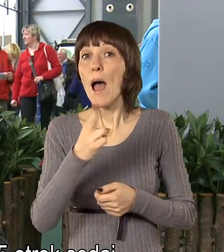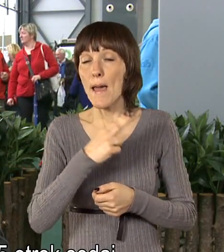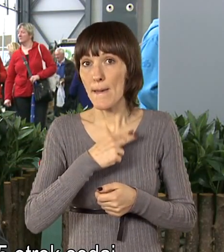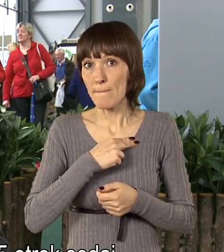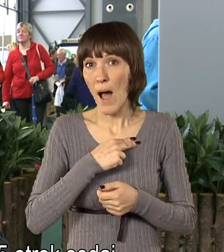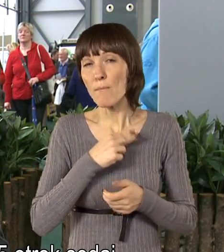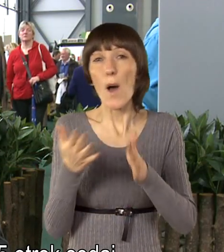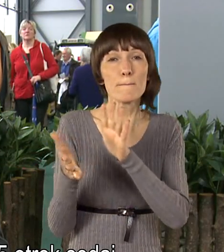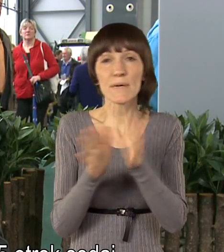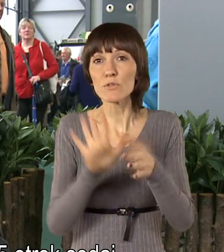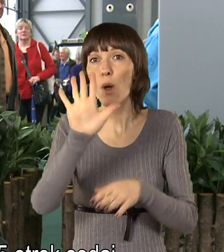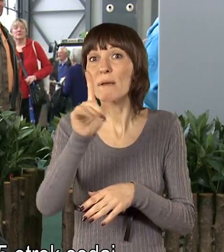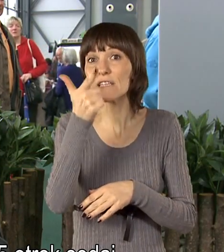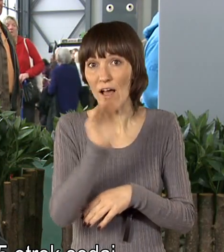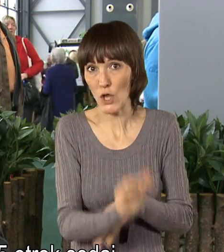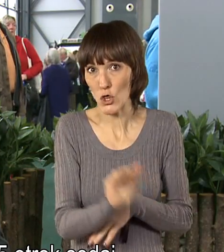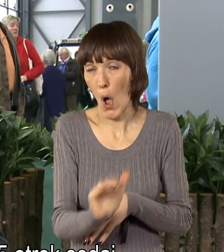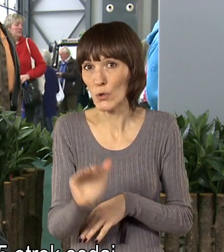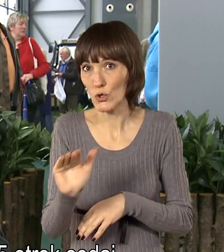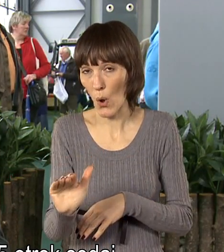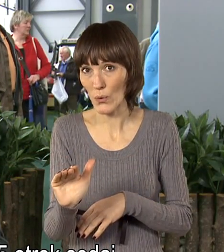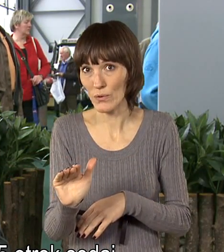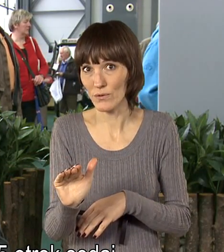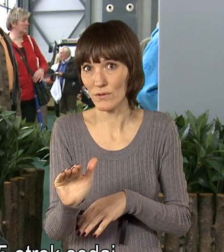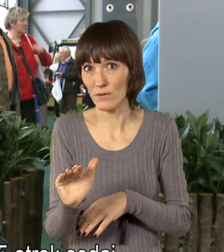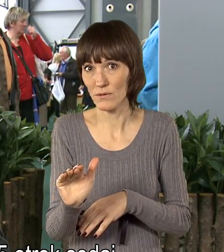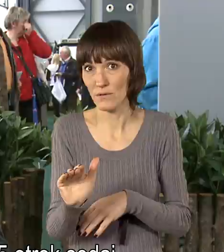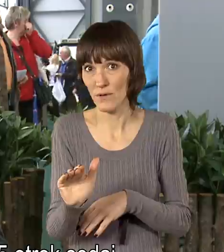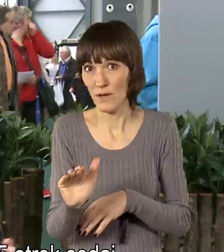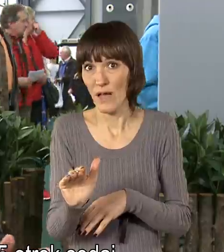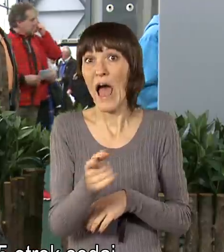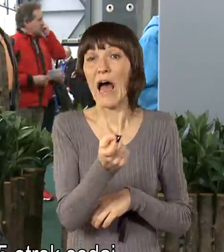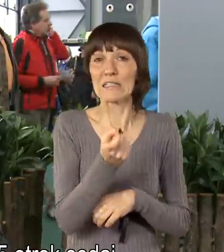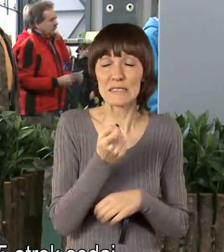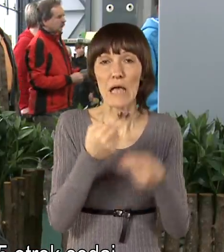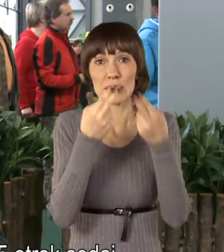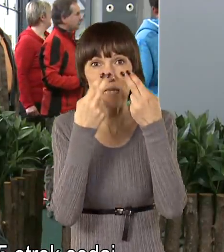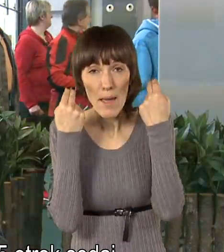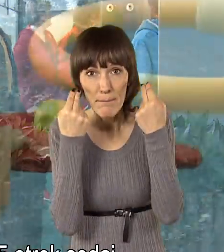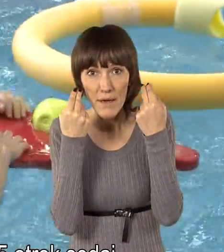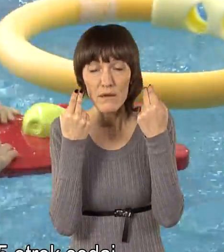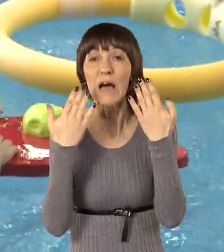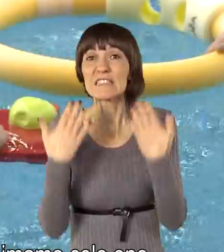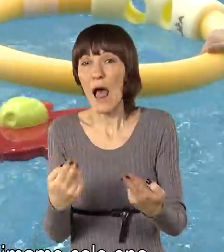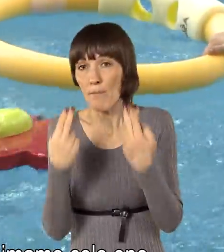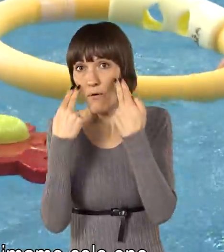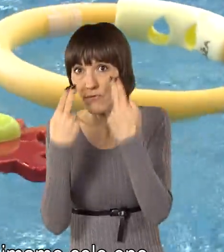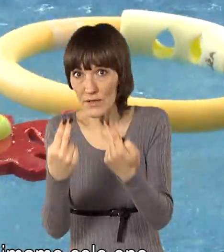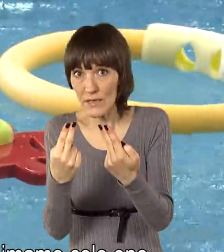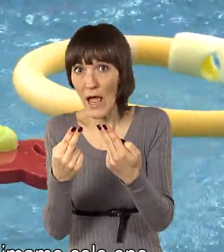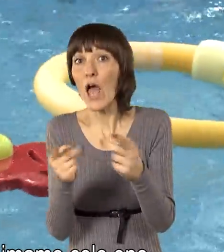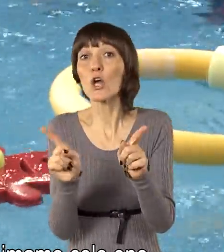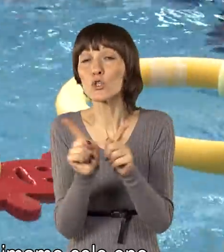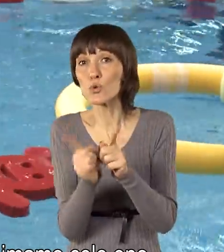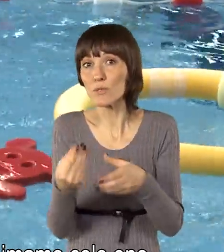Imamo celo približno 25 otrok zdaj. Iz slepih smo razširili tudi na slabovidne in zdaj